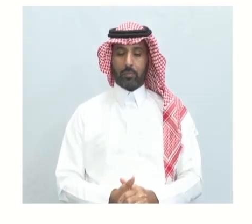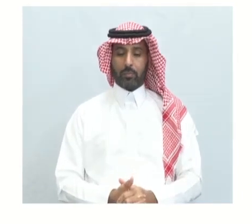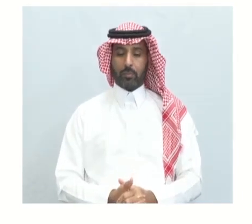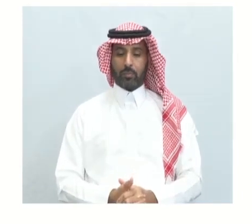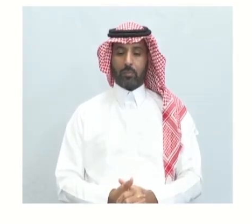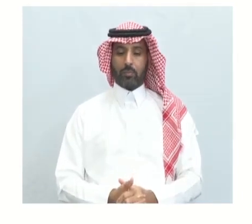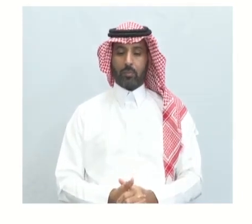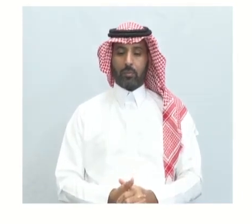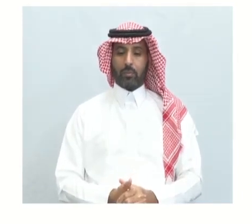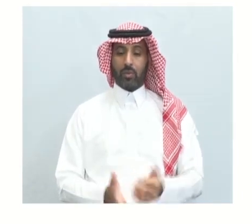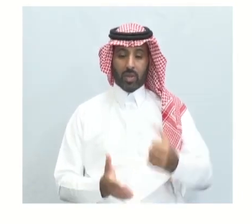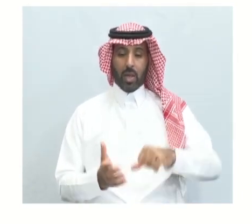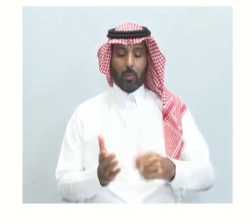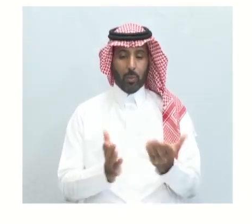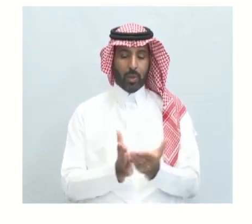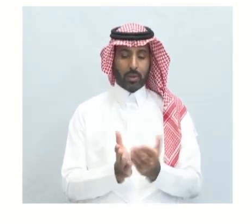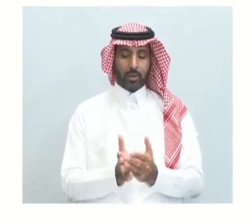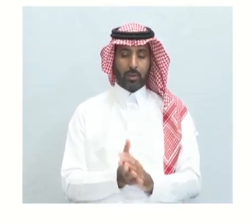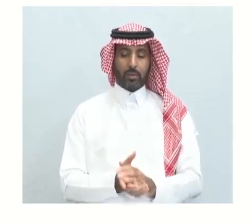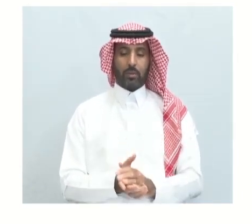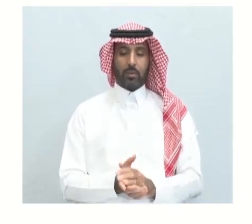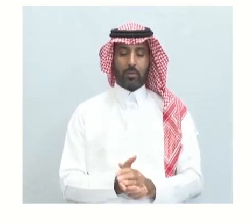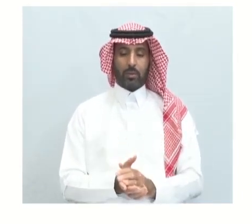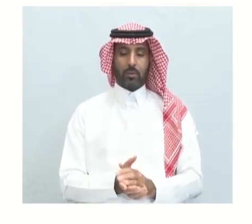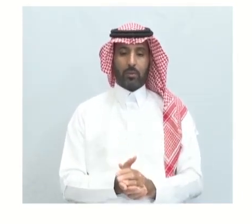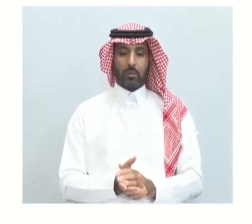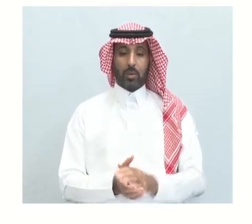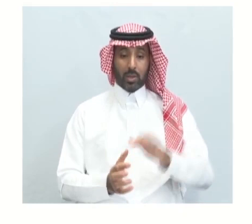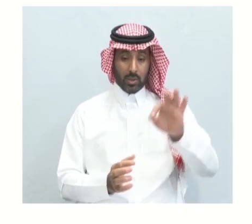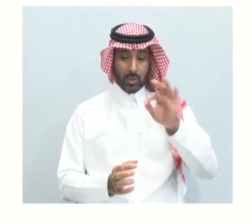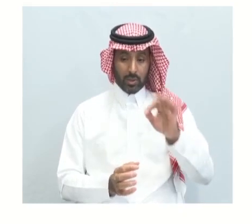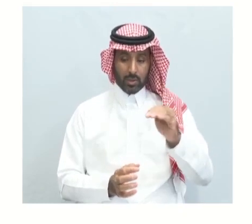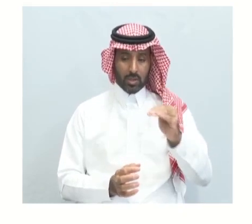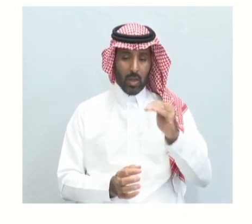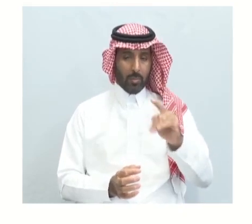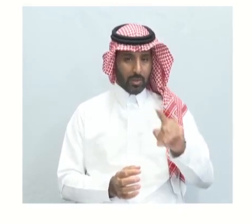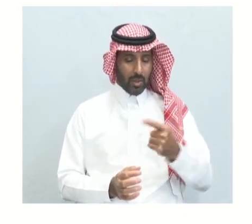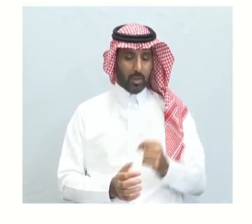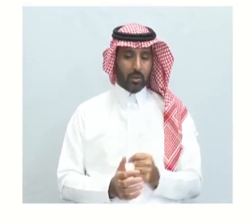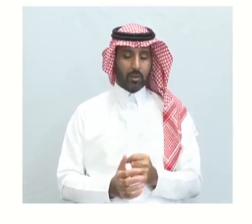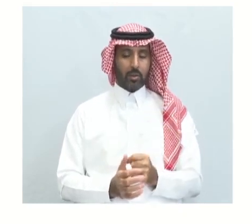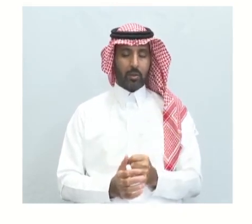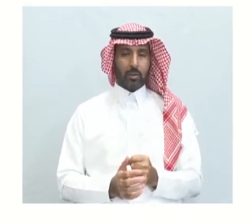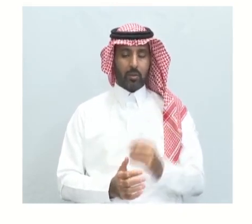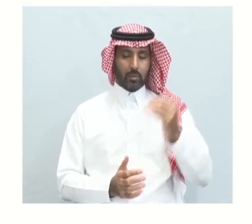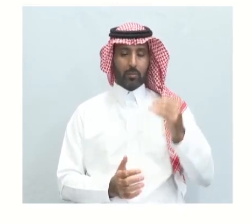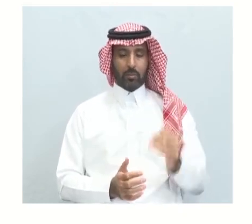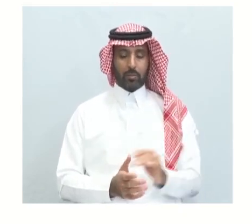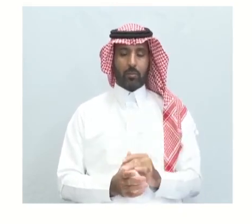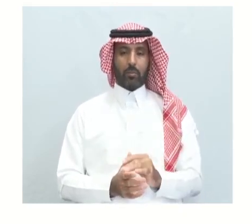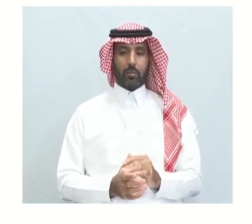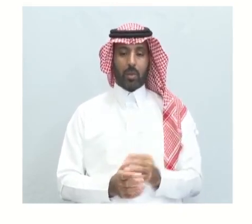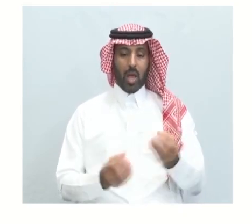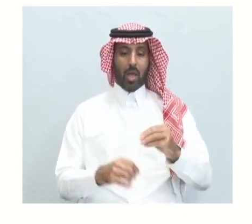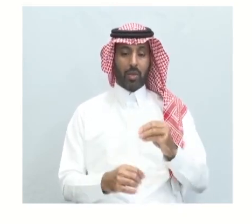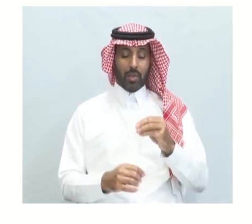وتقدما في تقويمنا الختامي لهذا اليوم اعزائي الطلبه اختر الاجابه الصحيحه فيما يلي من